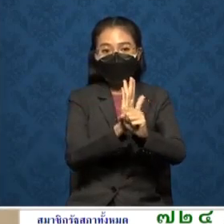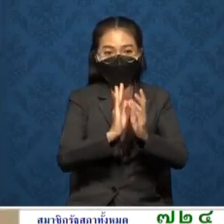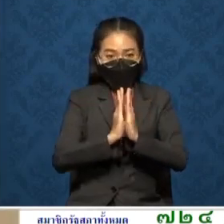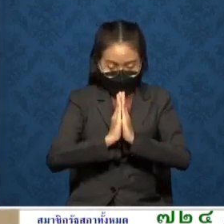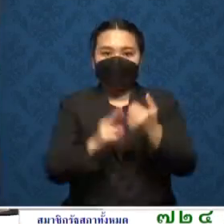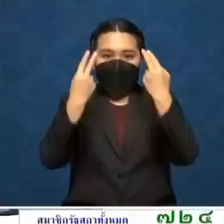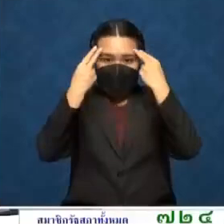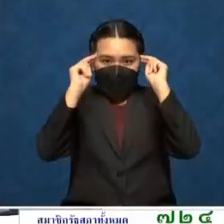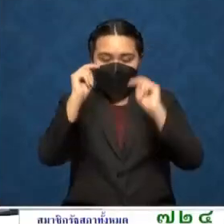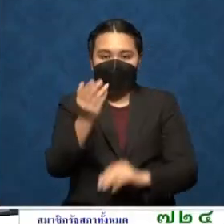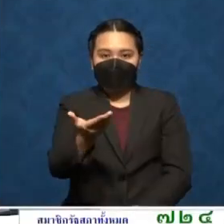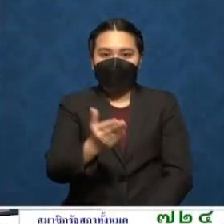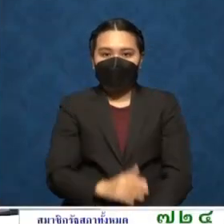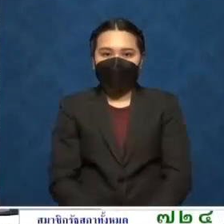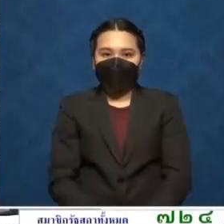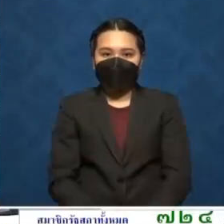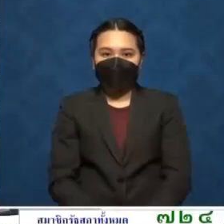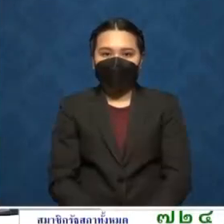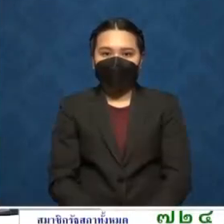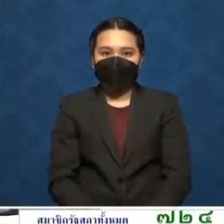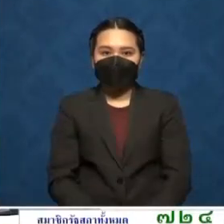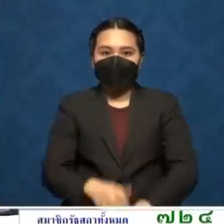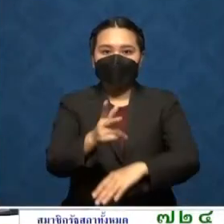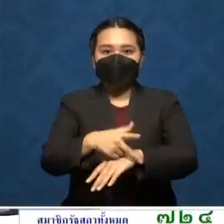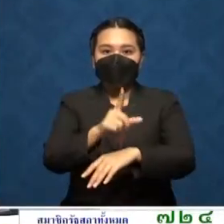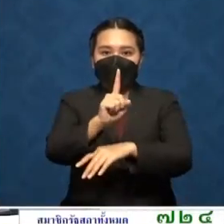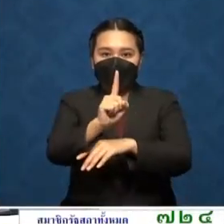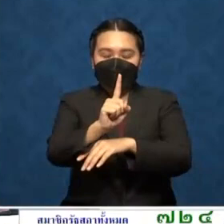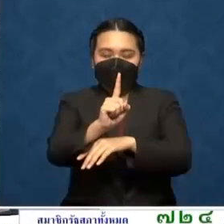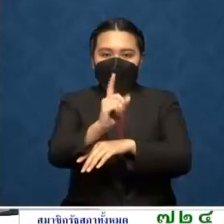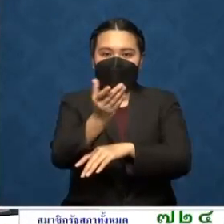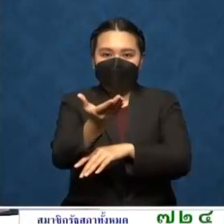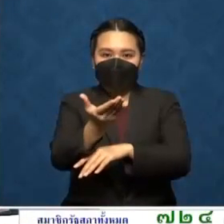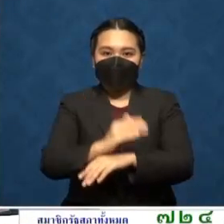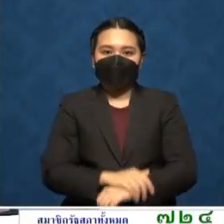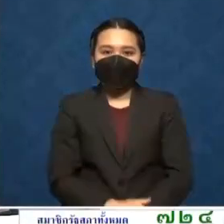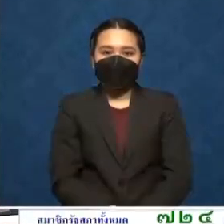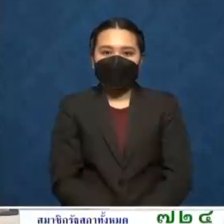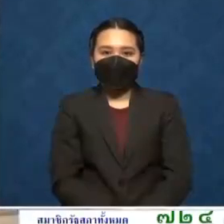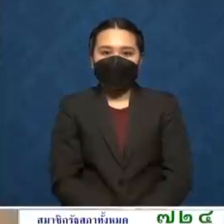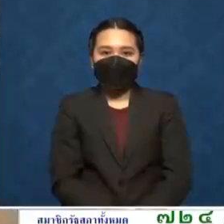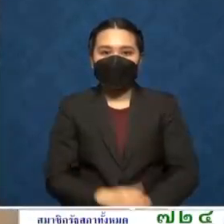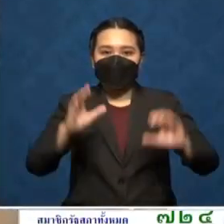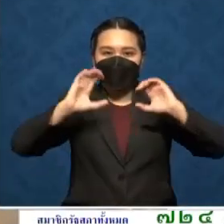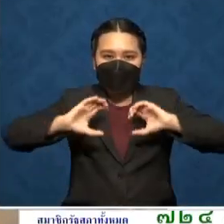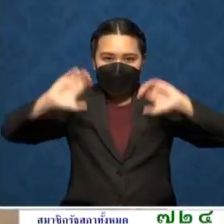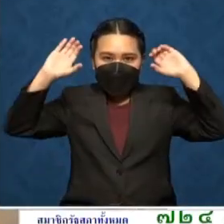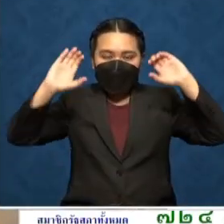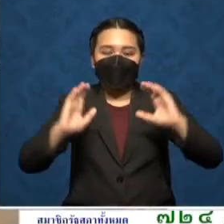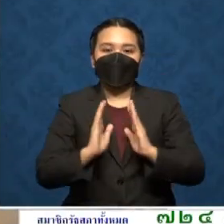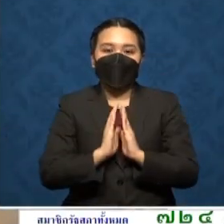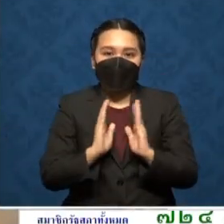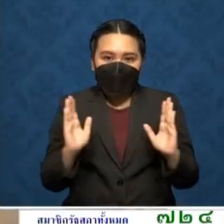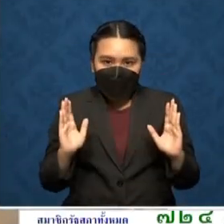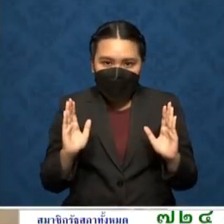ครับ กราบเรียนท่านประธานที่เคารพรัฐบาลต้องขอขอบพระคุณในความคิด